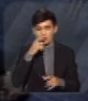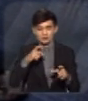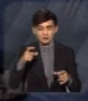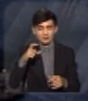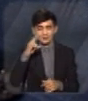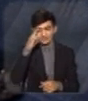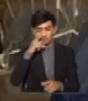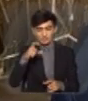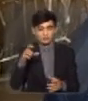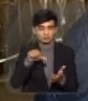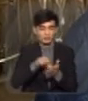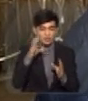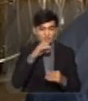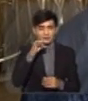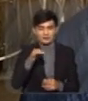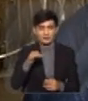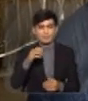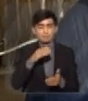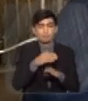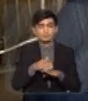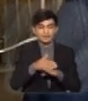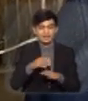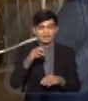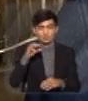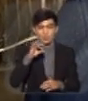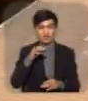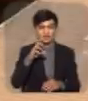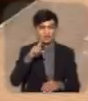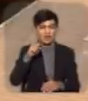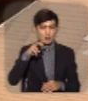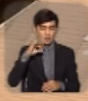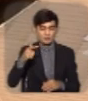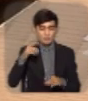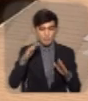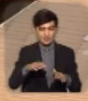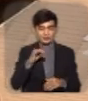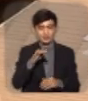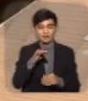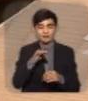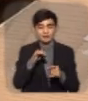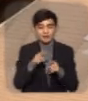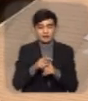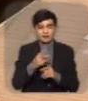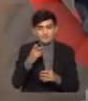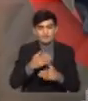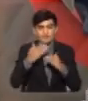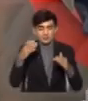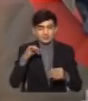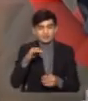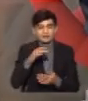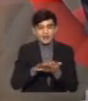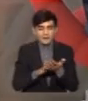казахстанец. Главное условие – это беззалоговый кредит на сумму от 200 тысяч тенге. Для этого надо либо прийти в отделение, либо